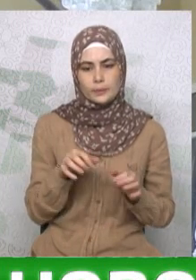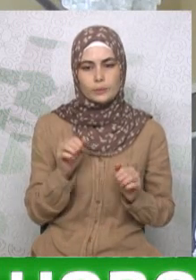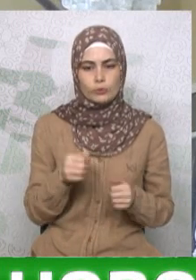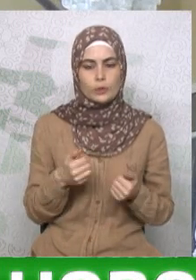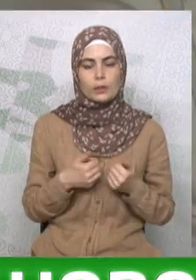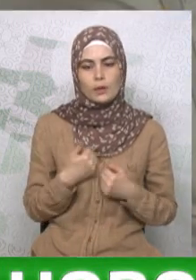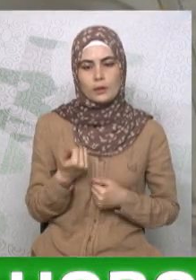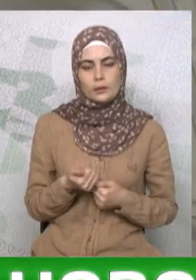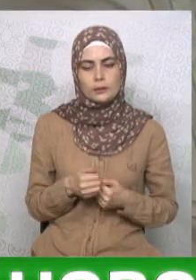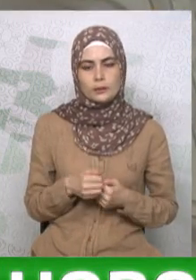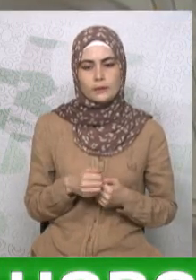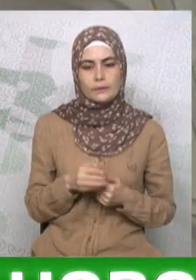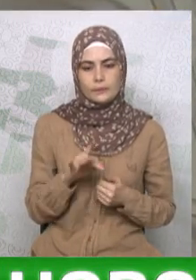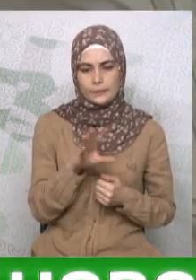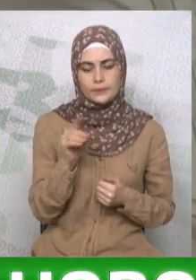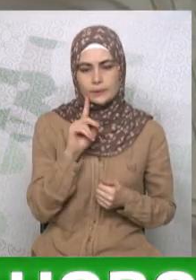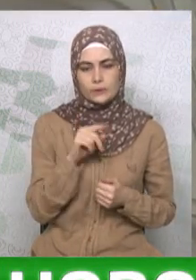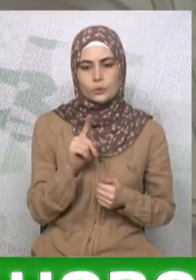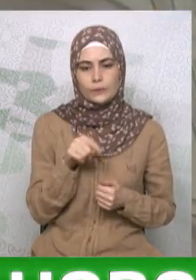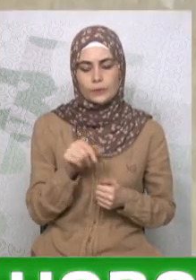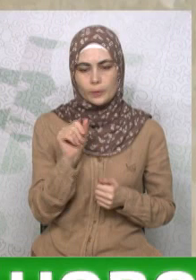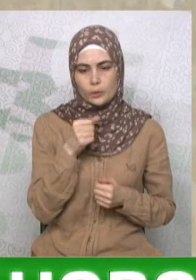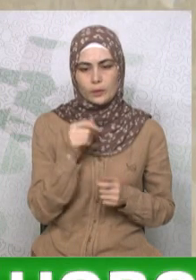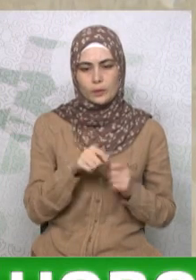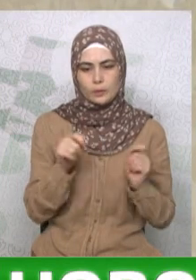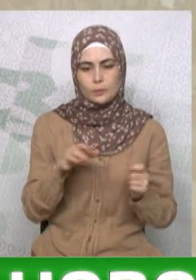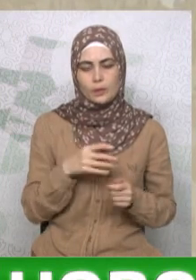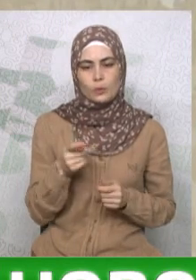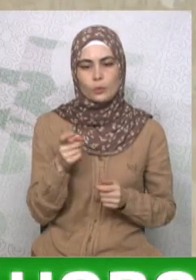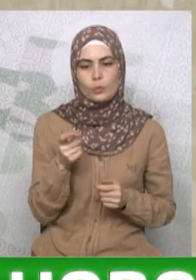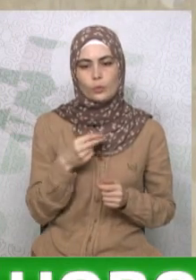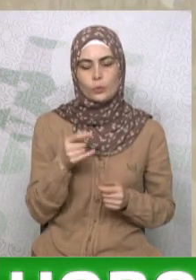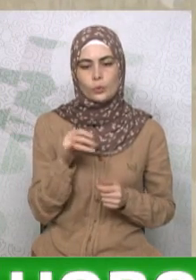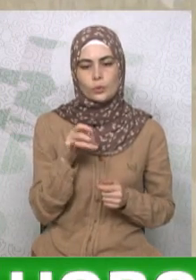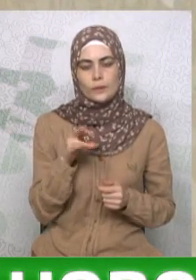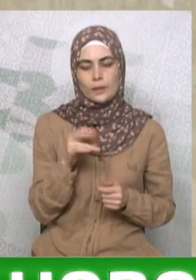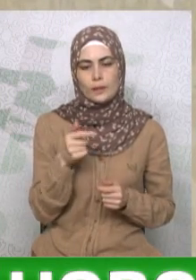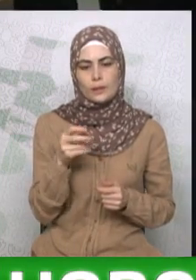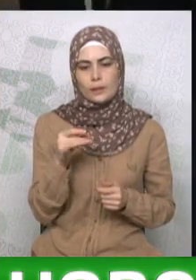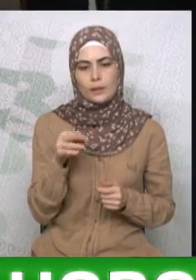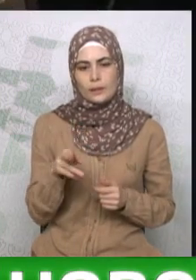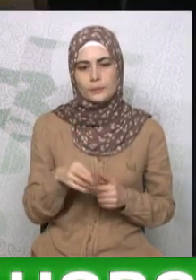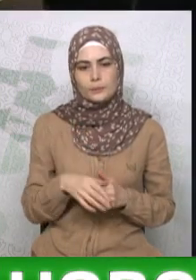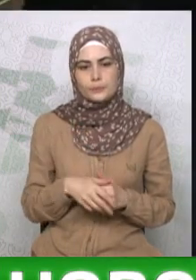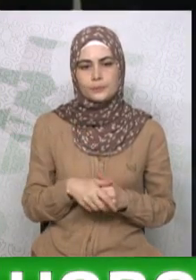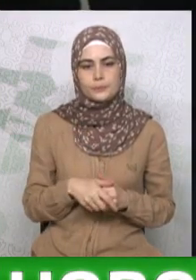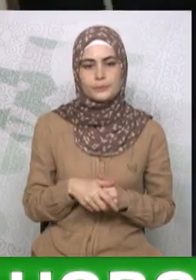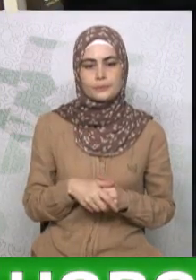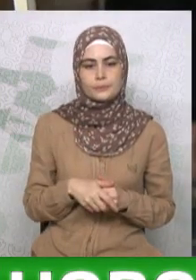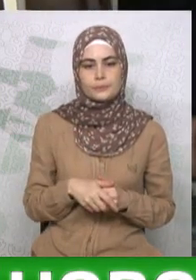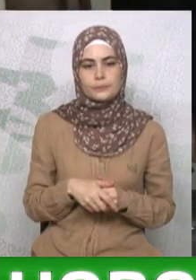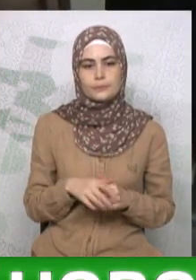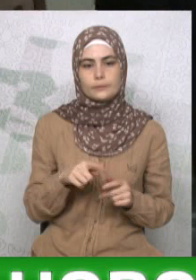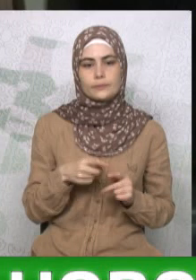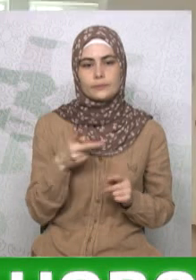гордиться. Но вы еще, наверное, знаете, что у нас в этом году там открылась художественная галерея. Конечно. Большой выставочный комплекс. Это